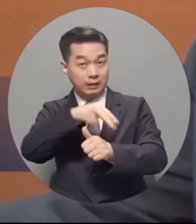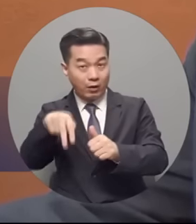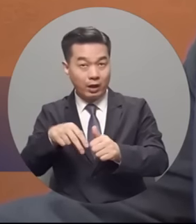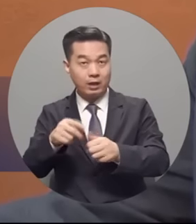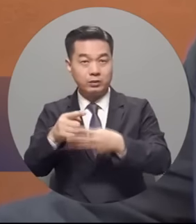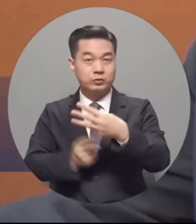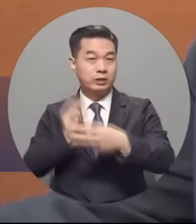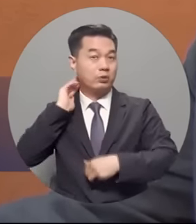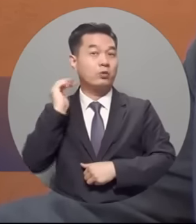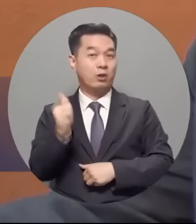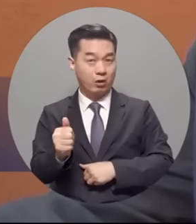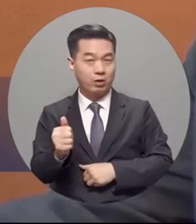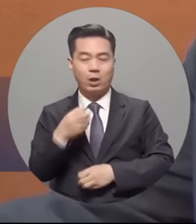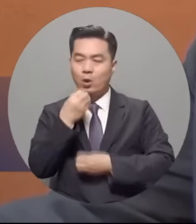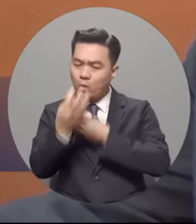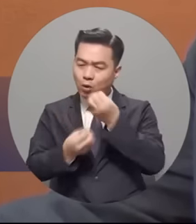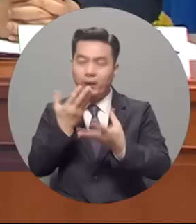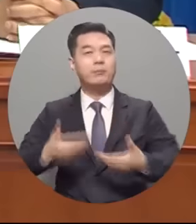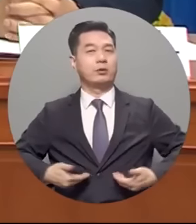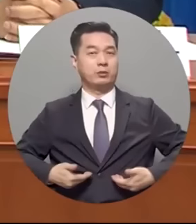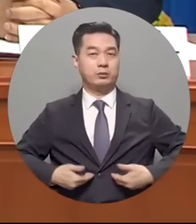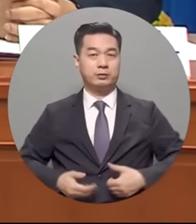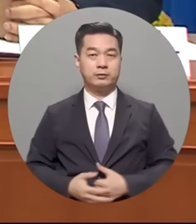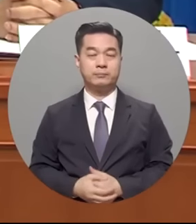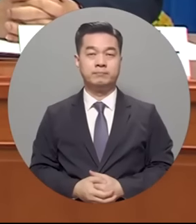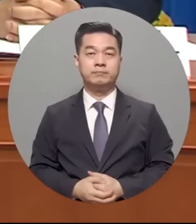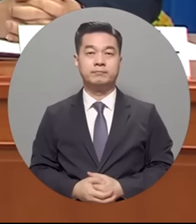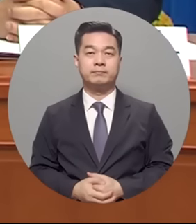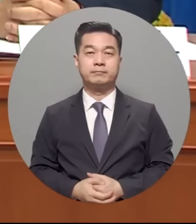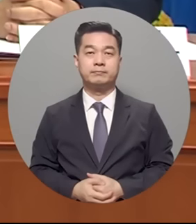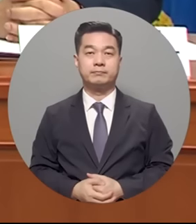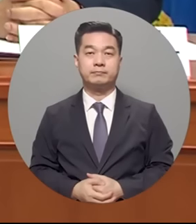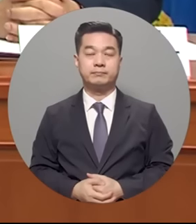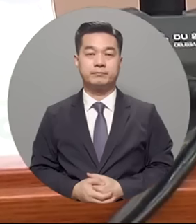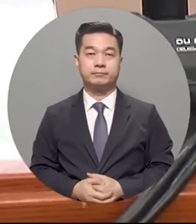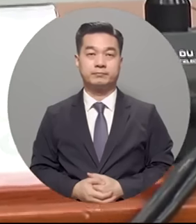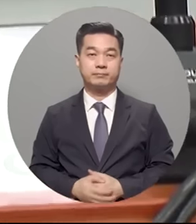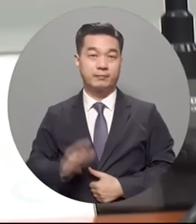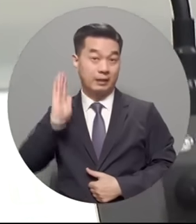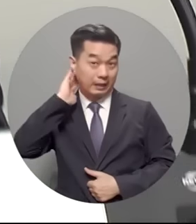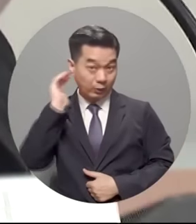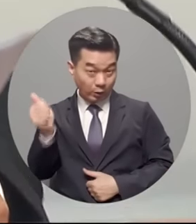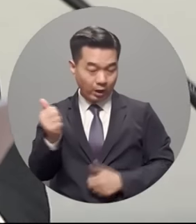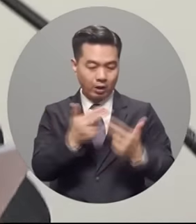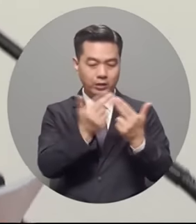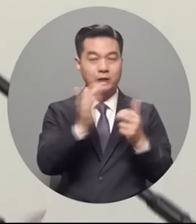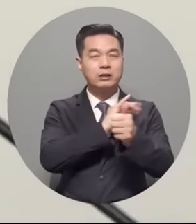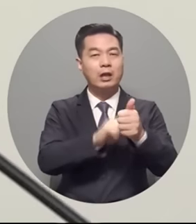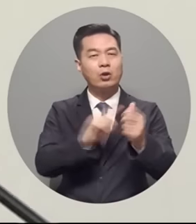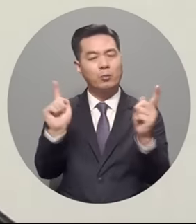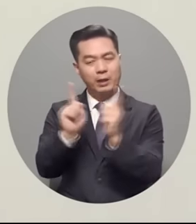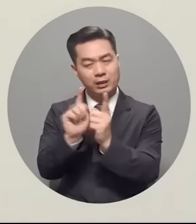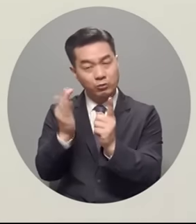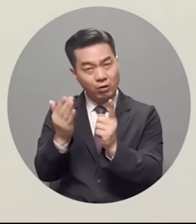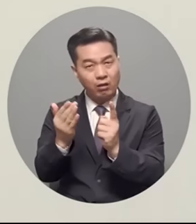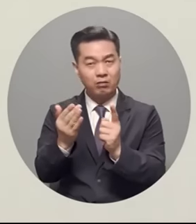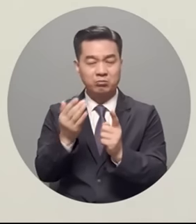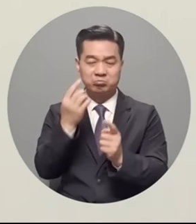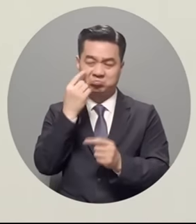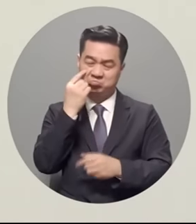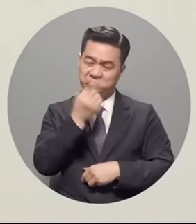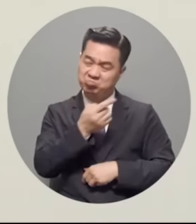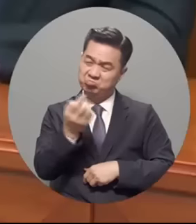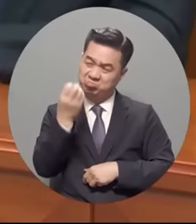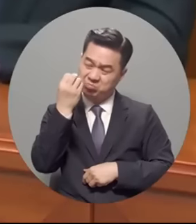대통령이 고백해야 하는 거 아닐까요? 영수회담을 앞둔 이재명 대표도 이례적이고 비상식적인 일들의 연속이라며